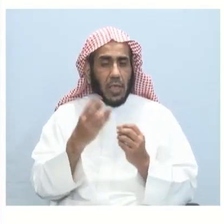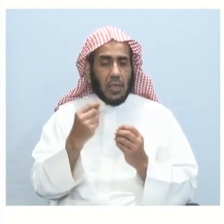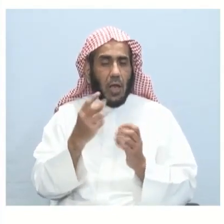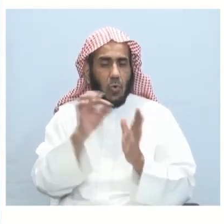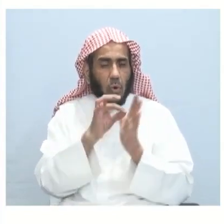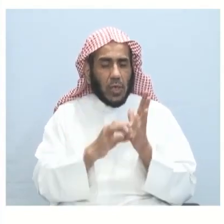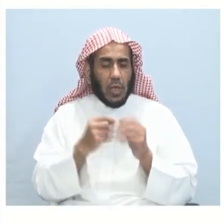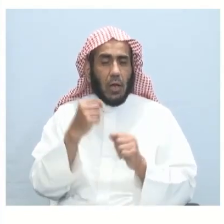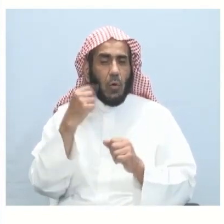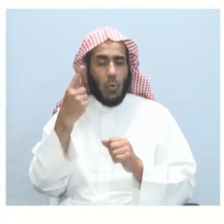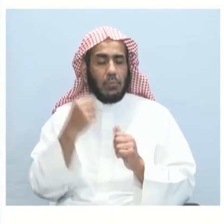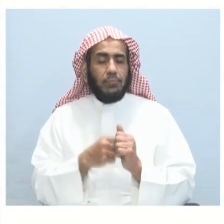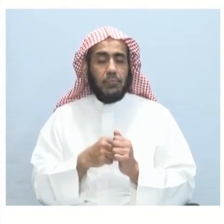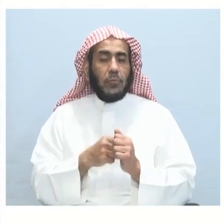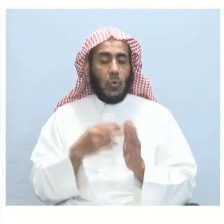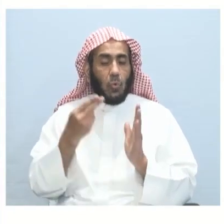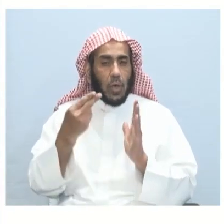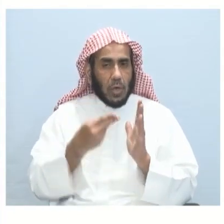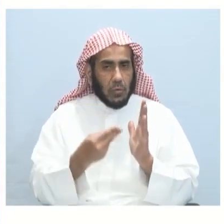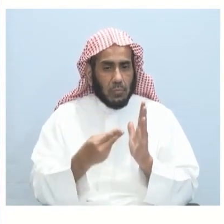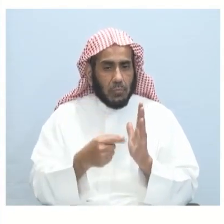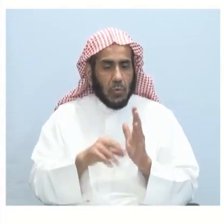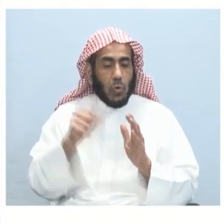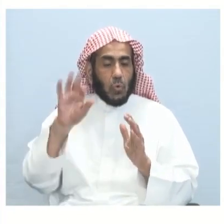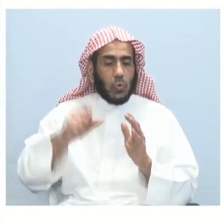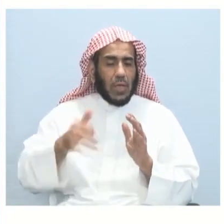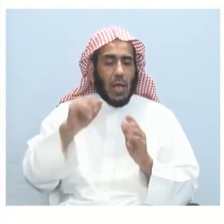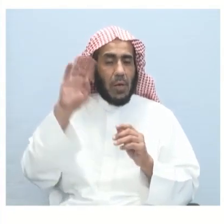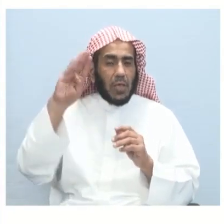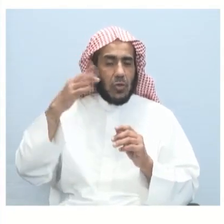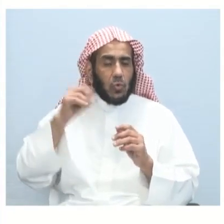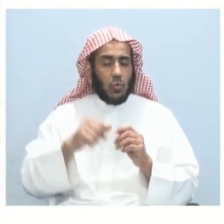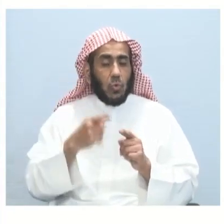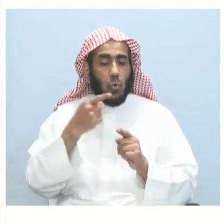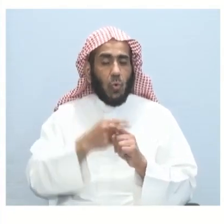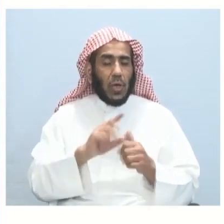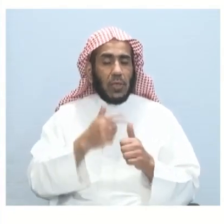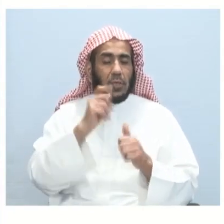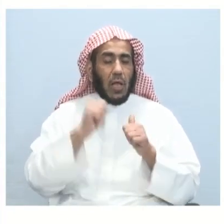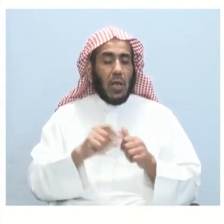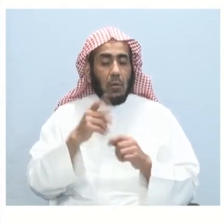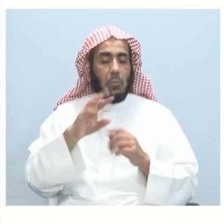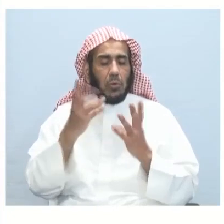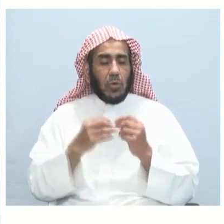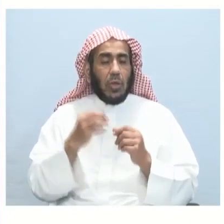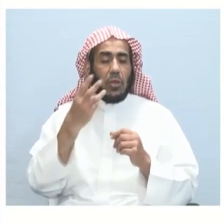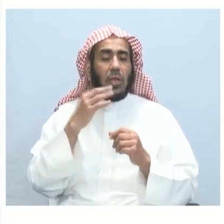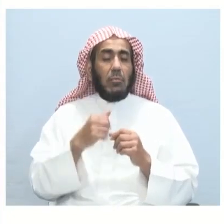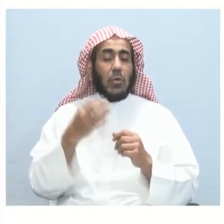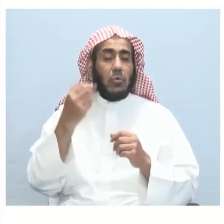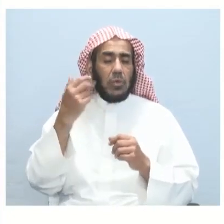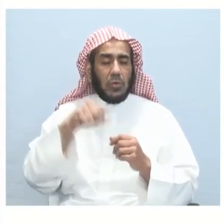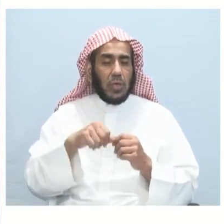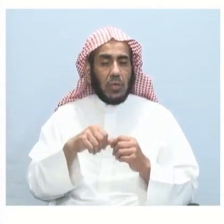الاول ونكتب اسامه سعود هو الطالب الاول بمجموع درجات 399